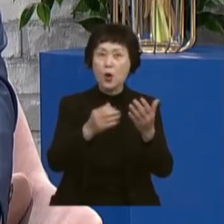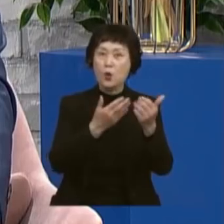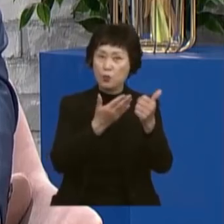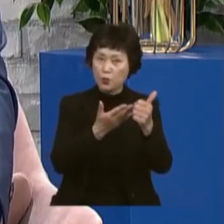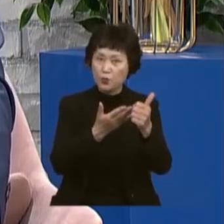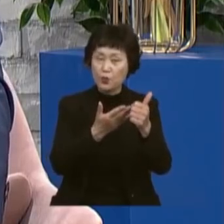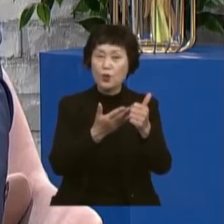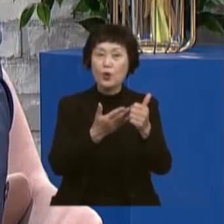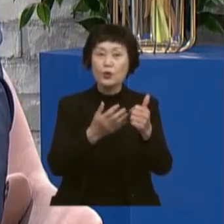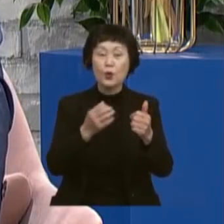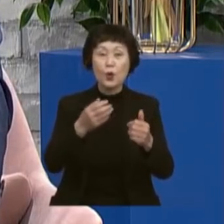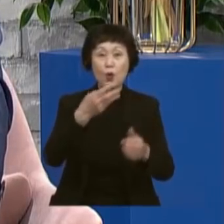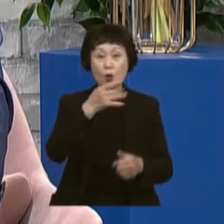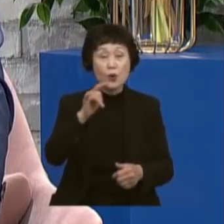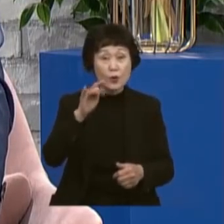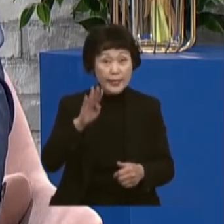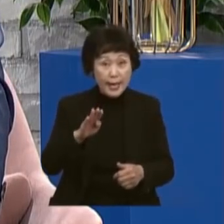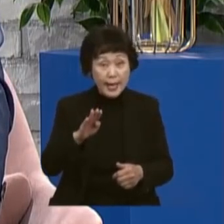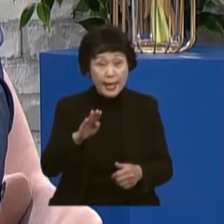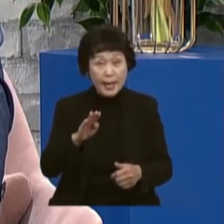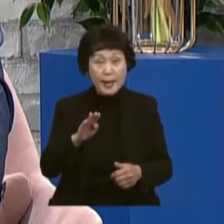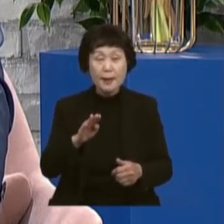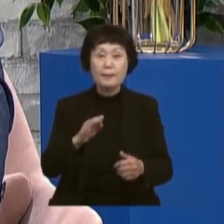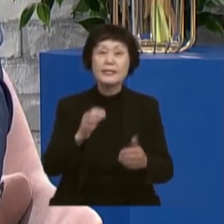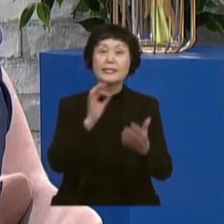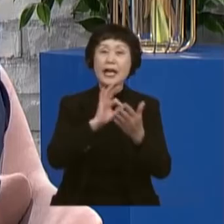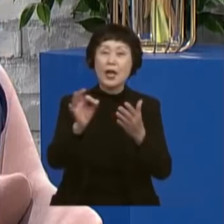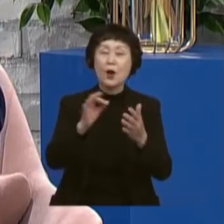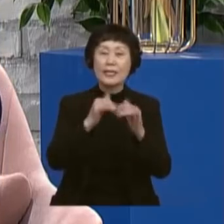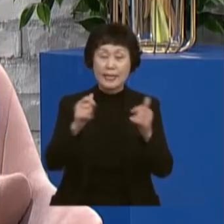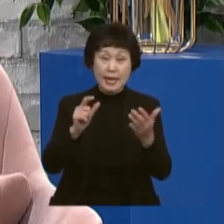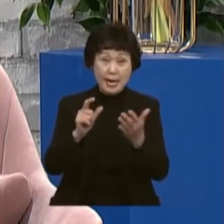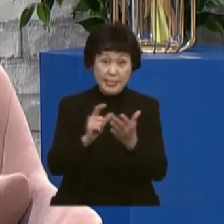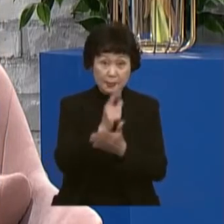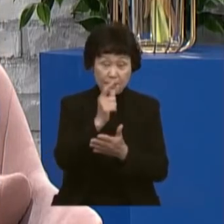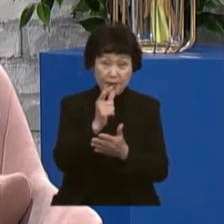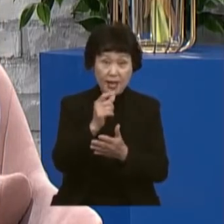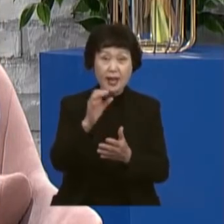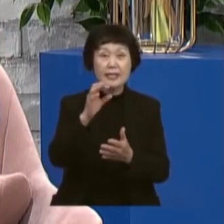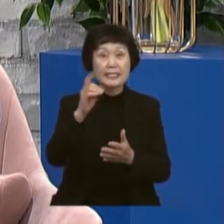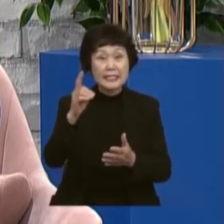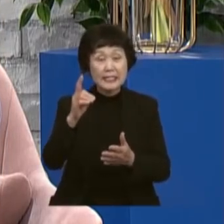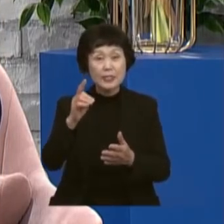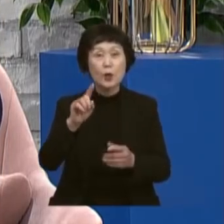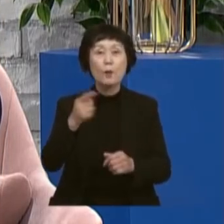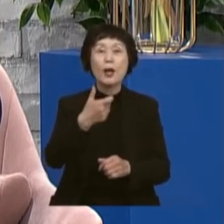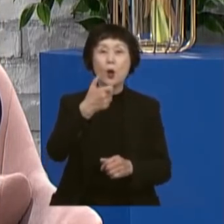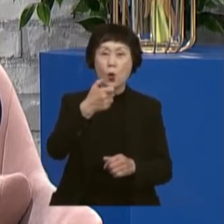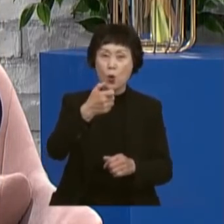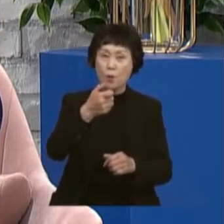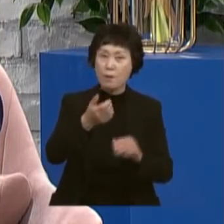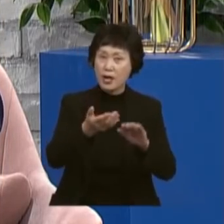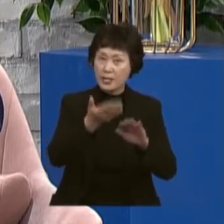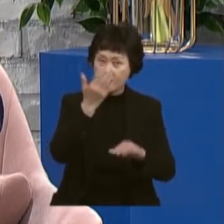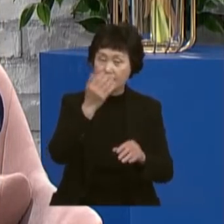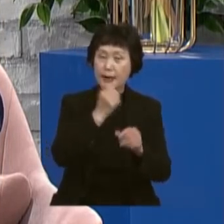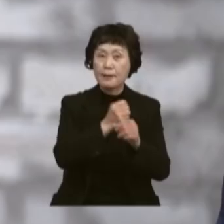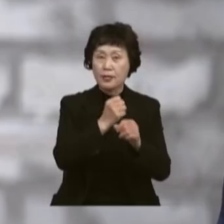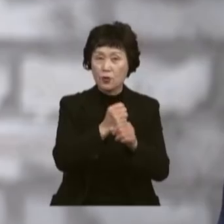사람이시고요. 그리고 랩, 렉의 힙합을 활용한 가스펠 음반도 150만 장 이상 아주